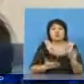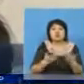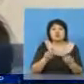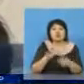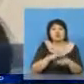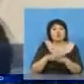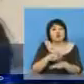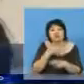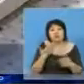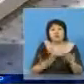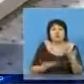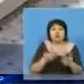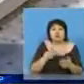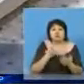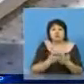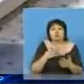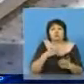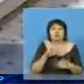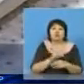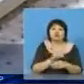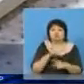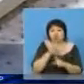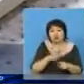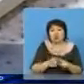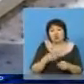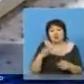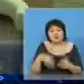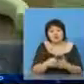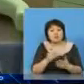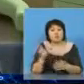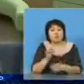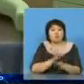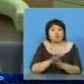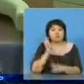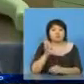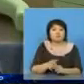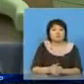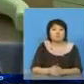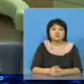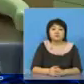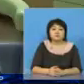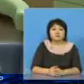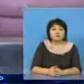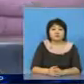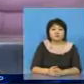қаржы аударылмаса, қымбат ем-дом жүргізілмейді. Бәрі ақылы болмақ.